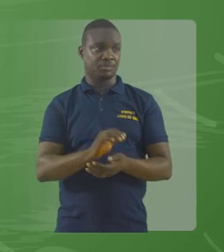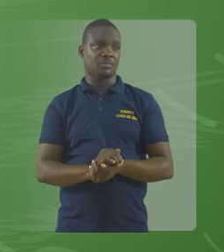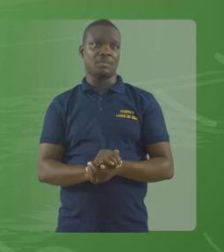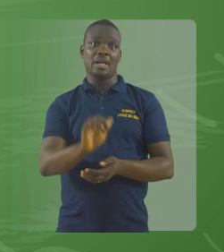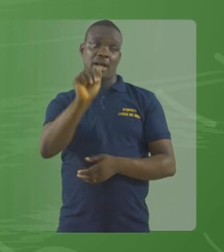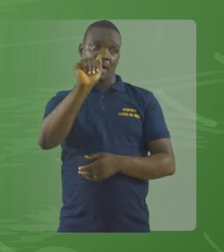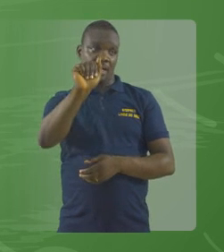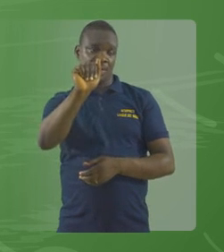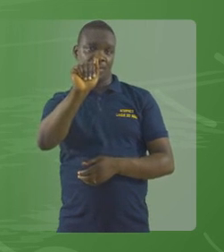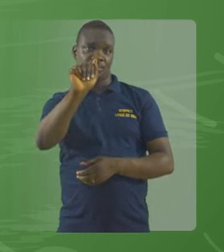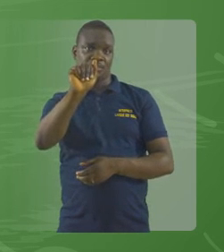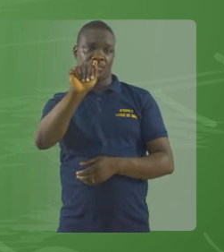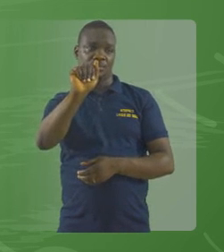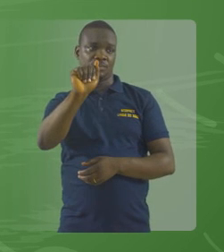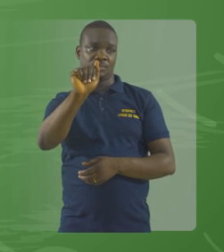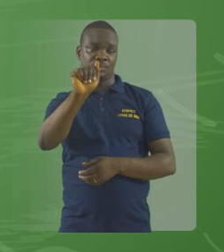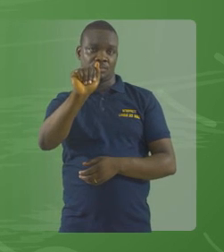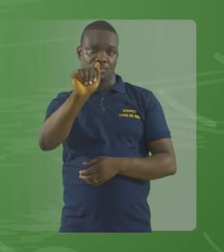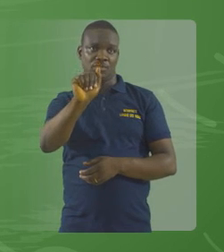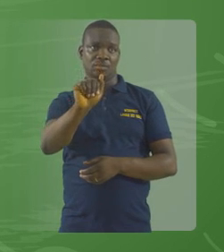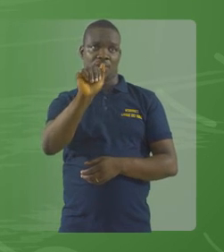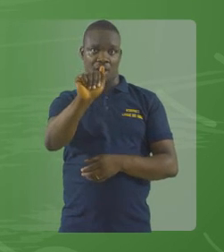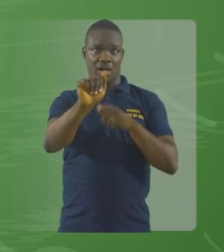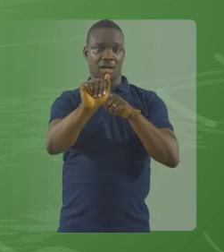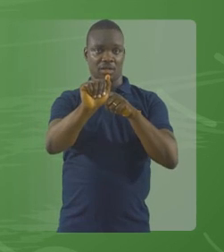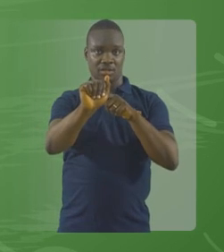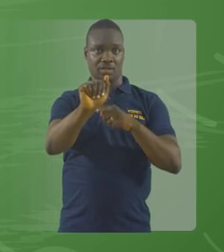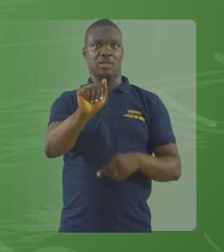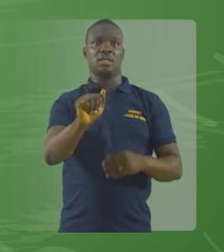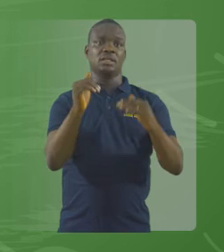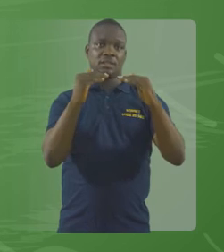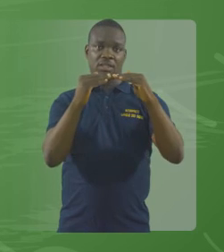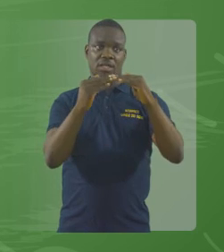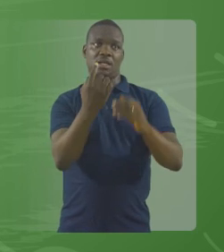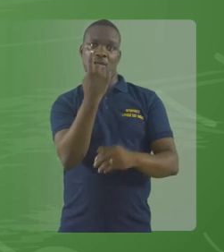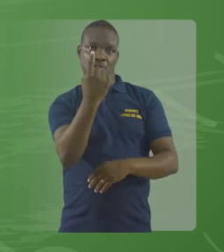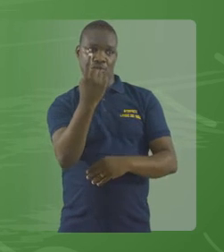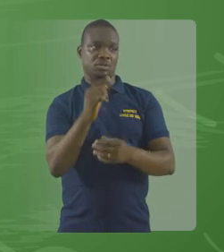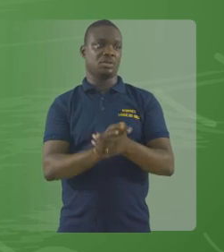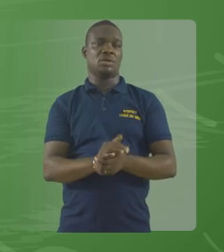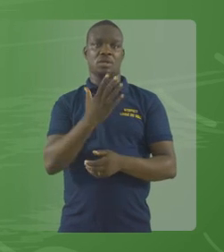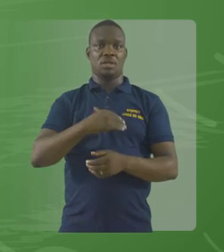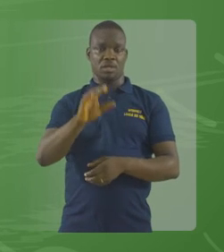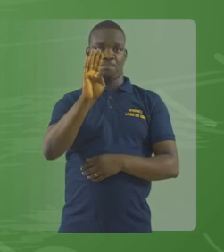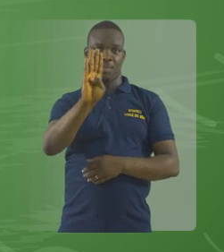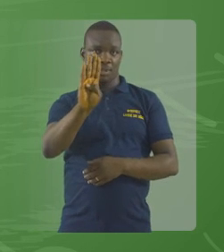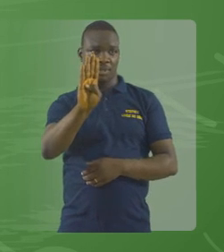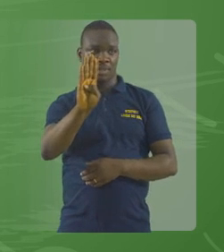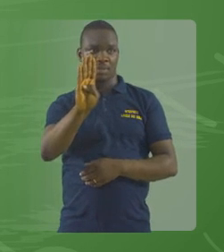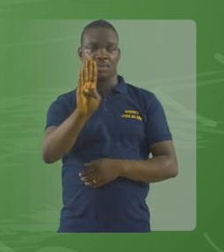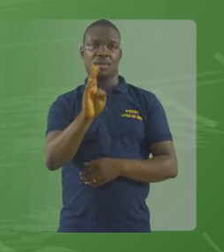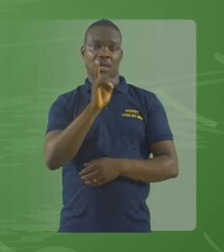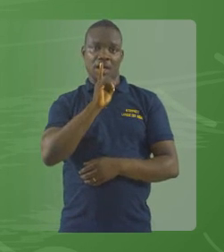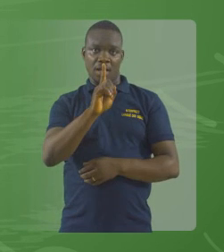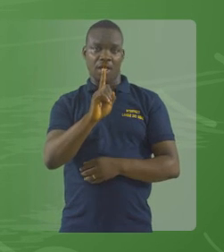le A, le coefficient de Z, est égal à 1 et le B